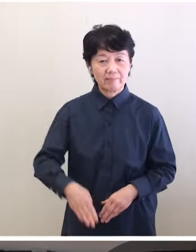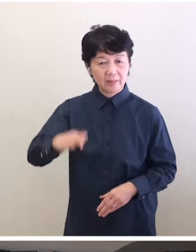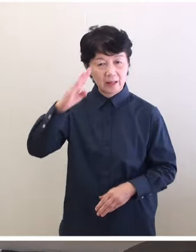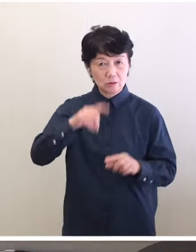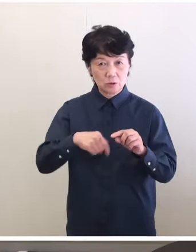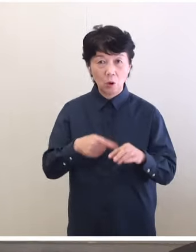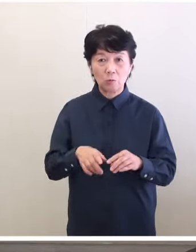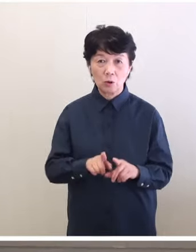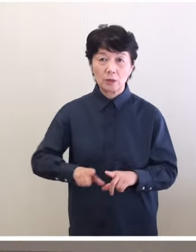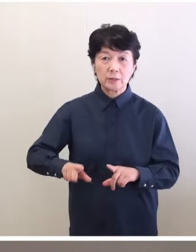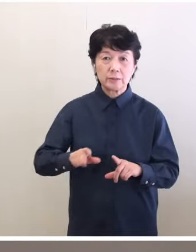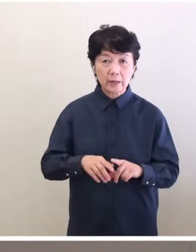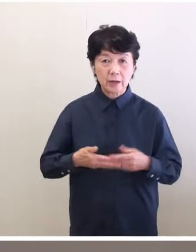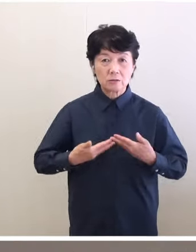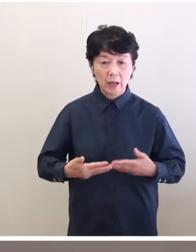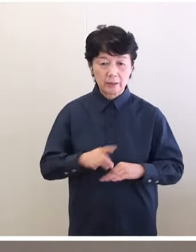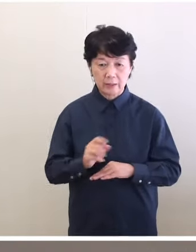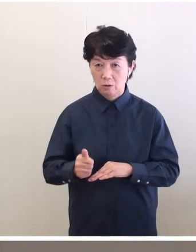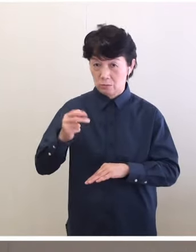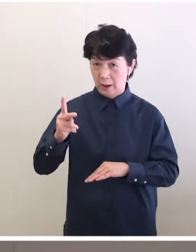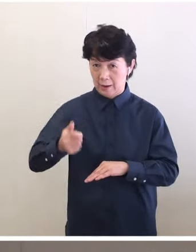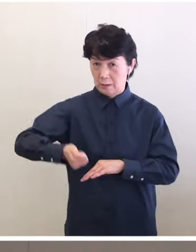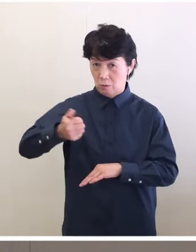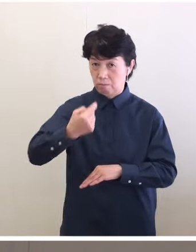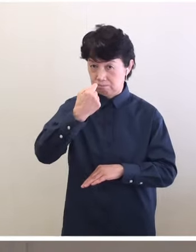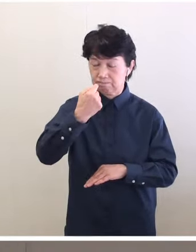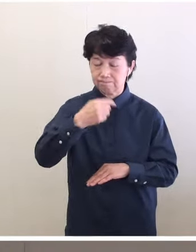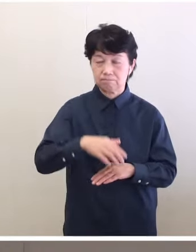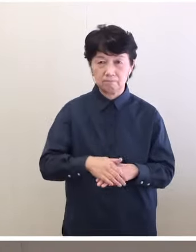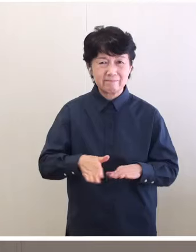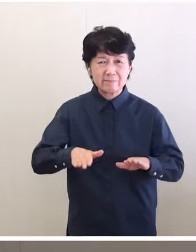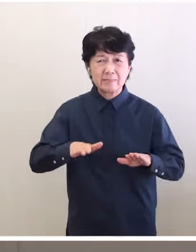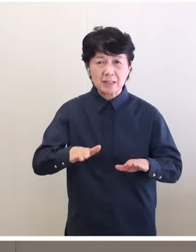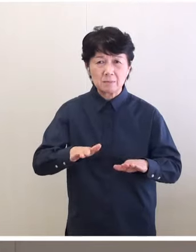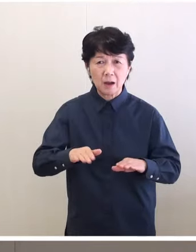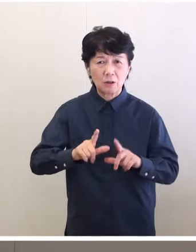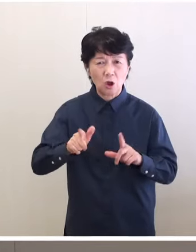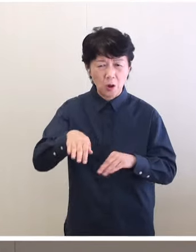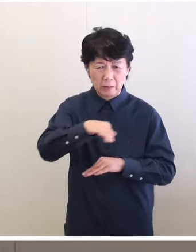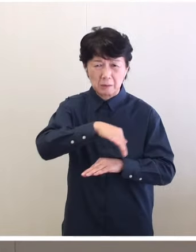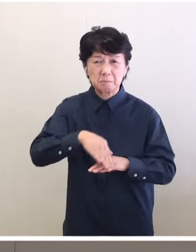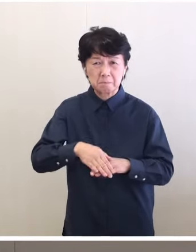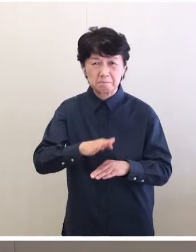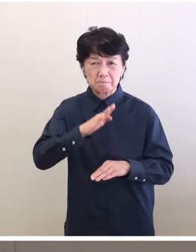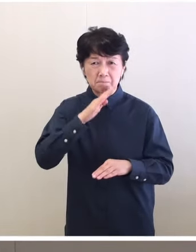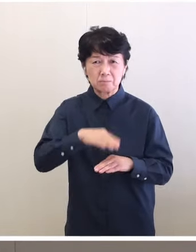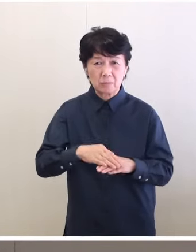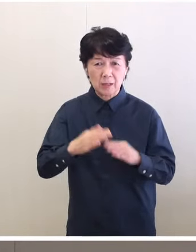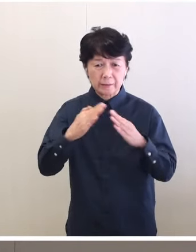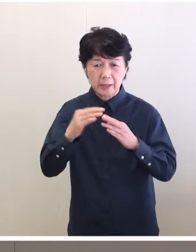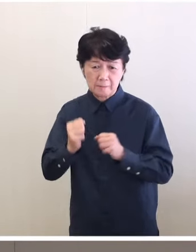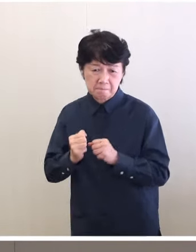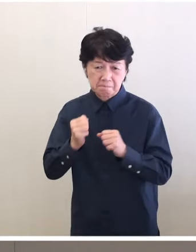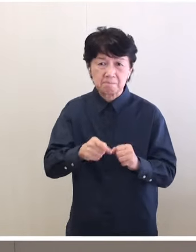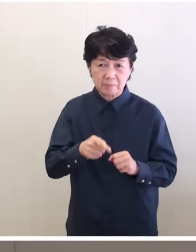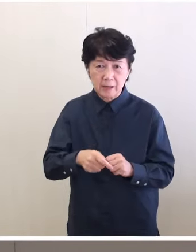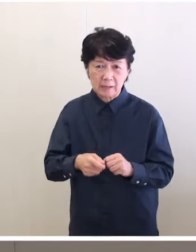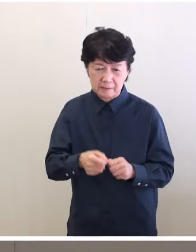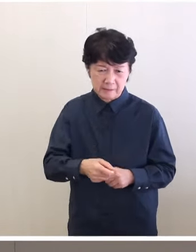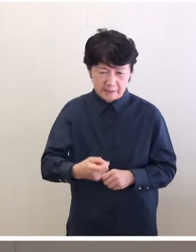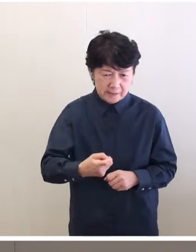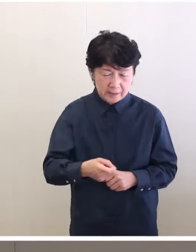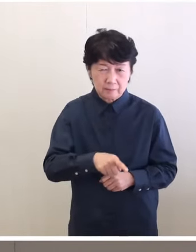警察庁の生活安全企画課長です。現在首都圏を中心に住宅に押し入る